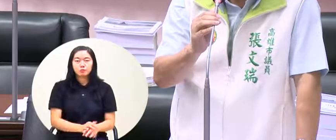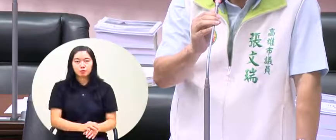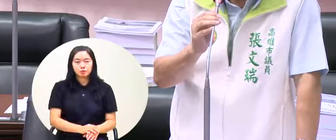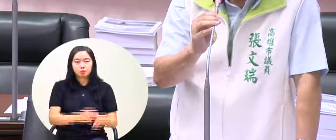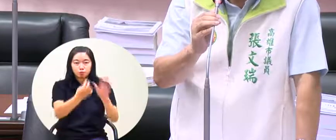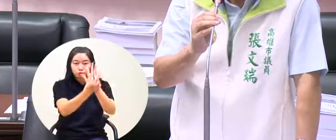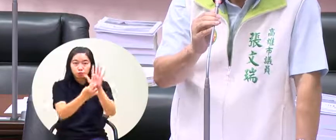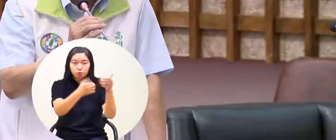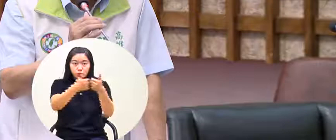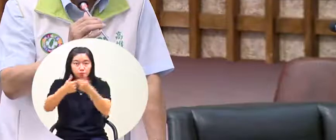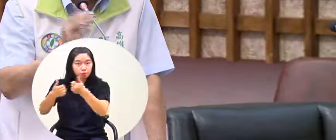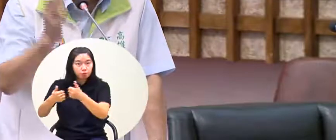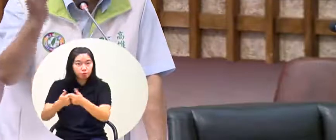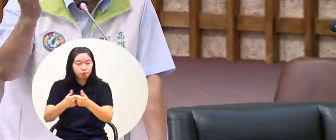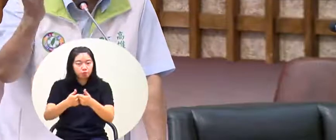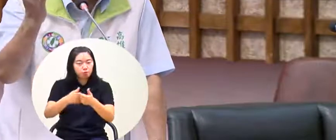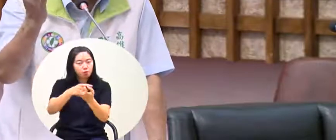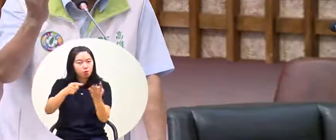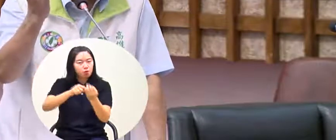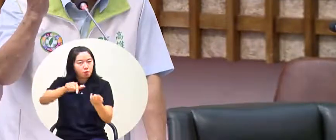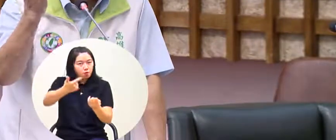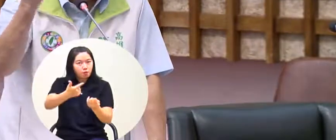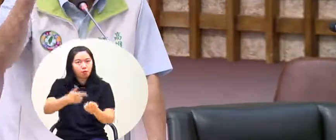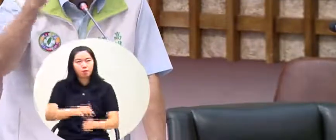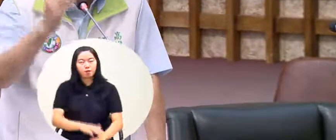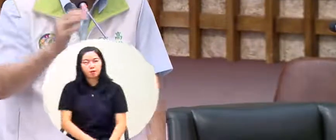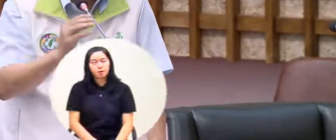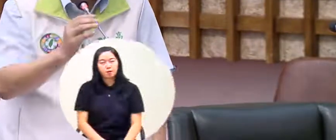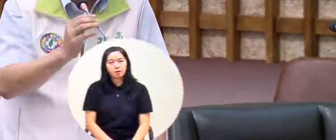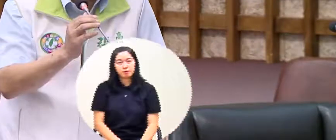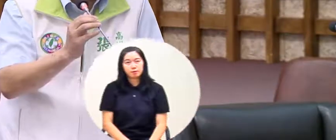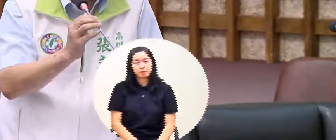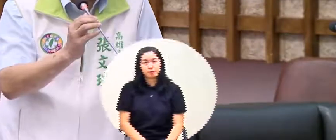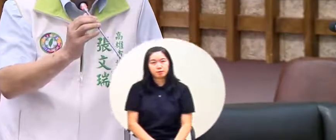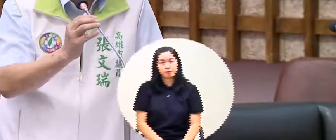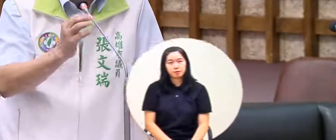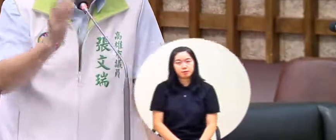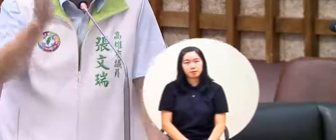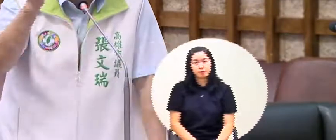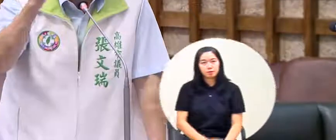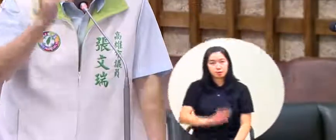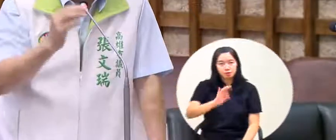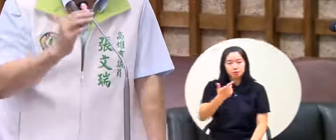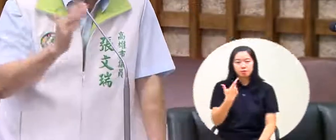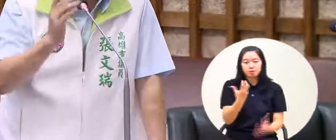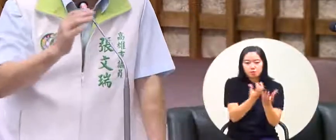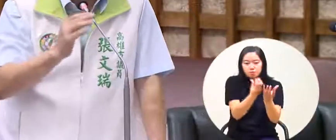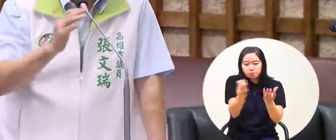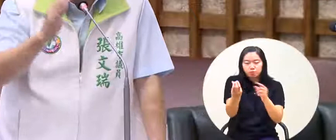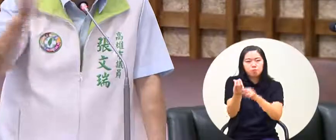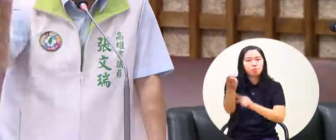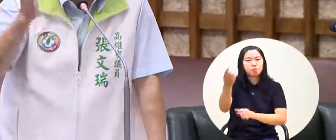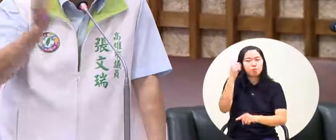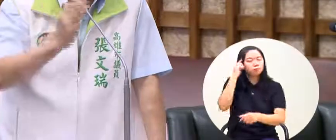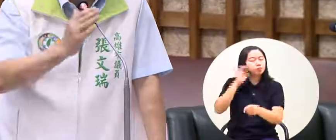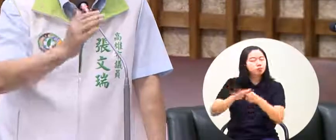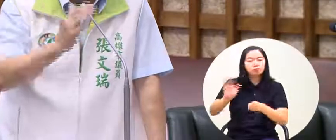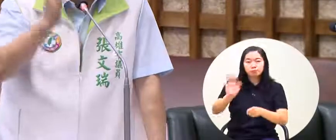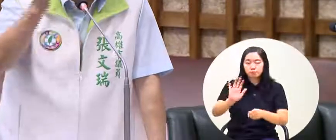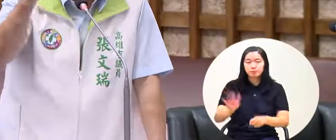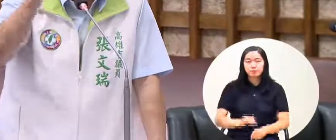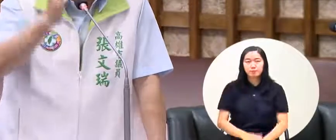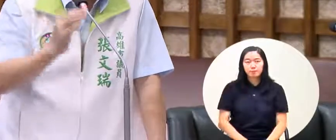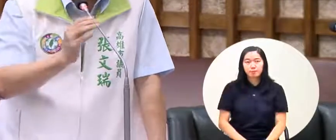个公听会啦吼，啊，但是说出来。嘛是有一定有一部分的人袂当满意啦，这是一定的代志，无可能做这样